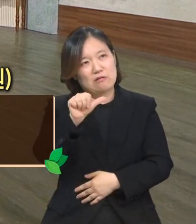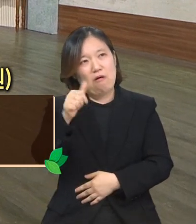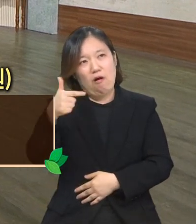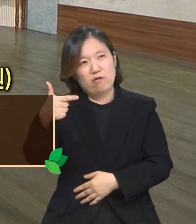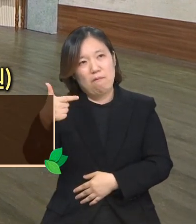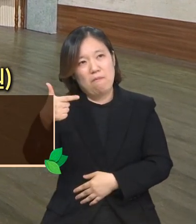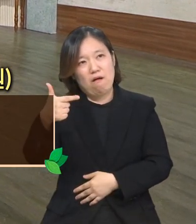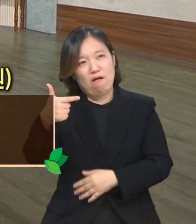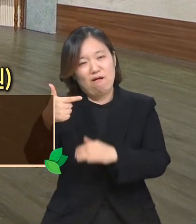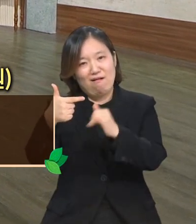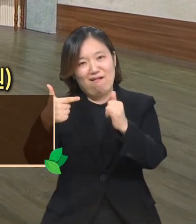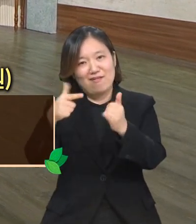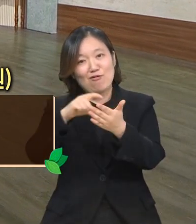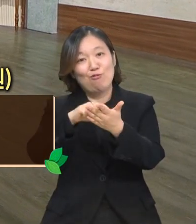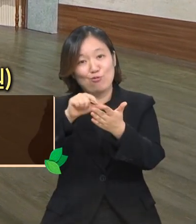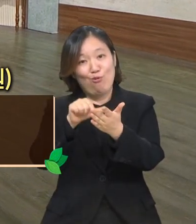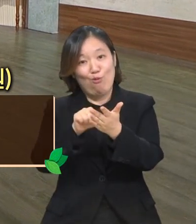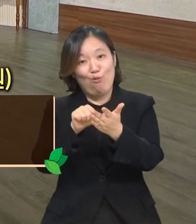같아요